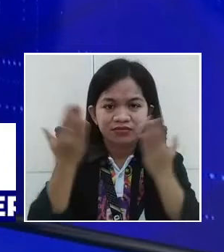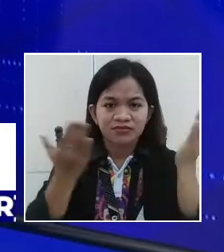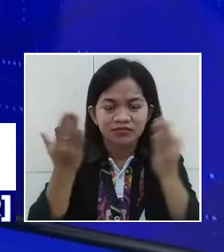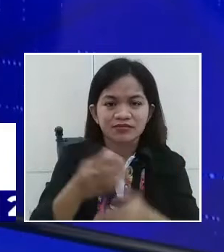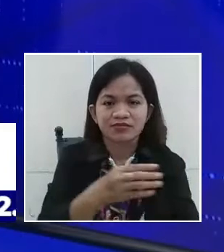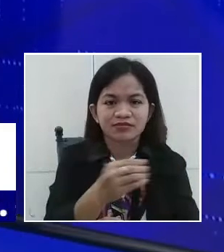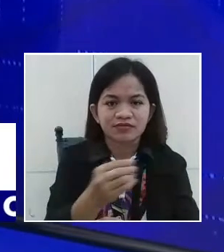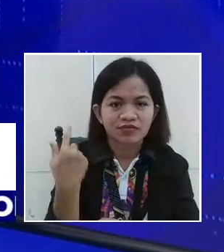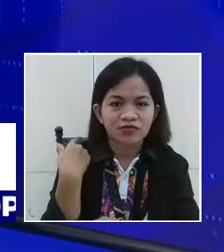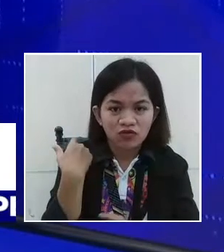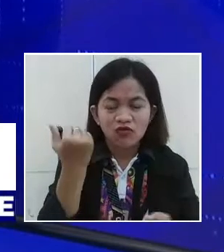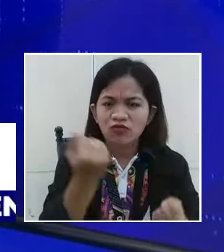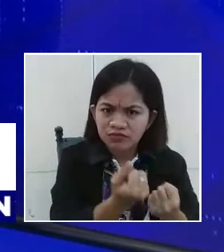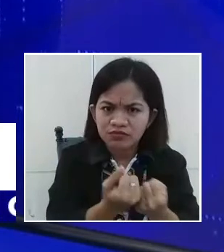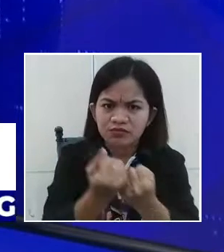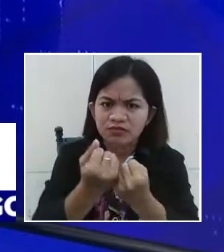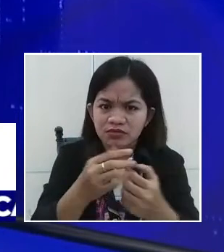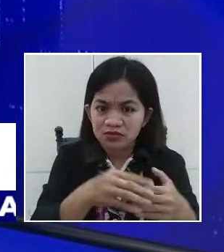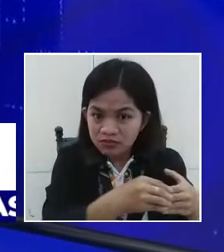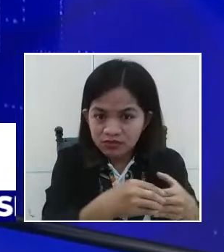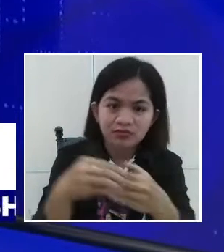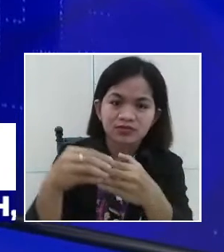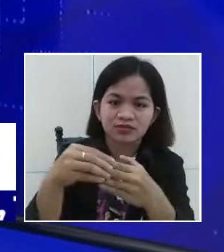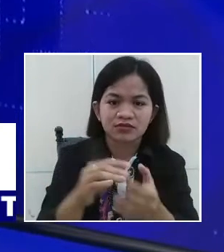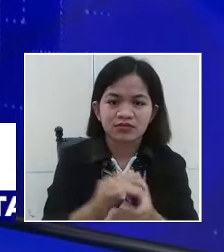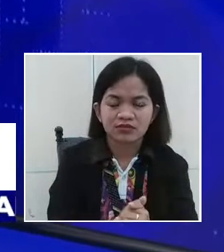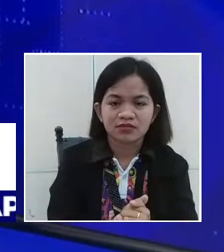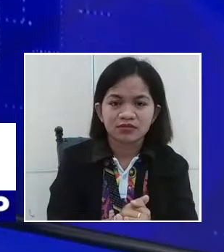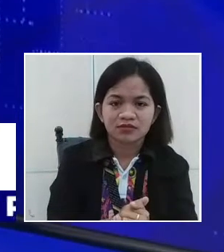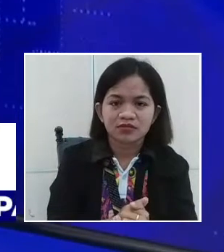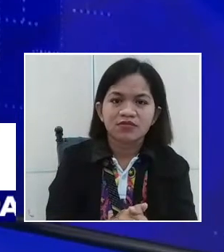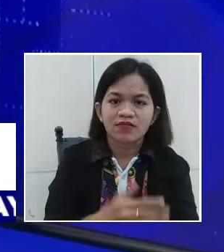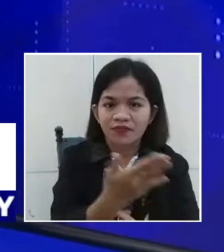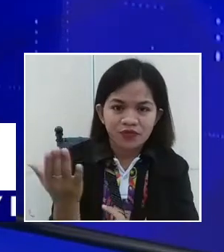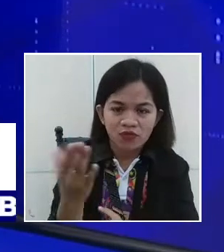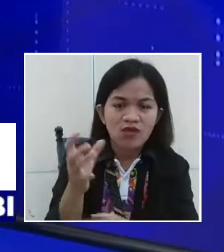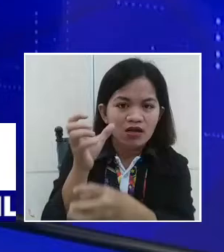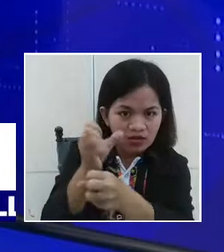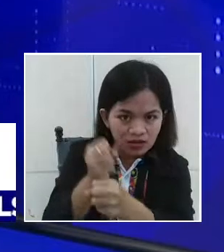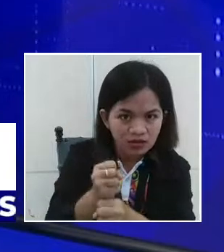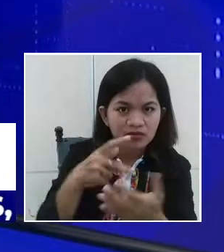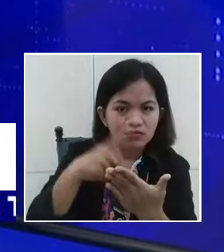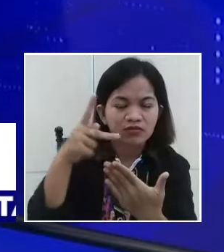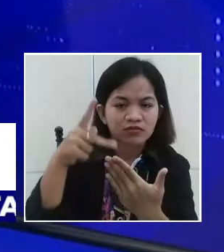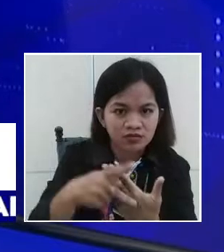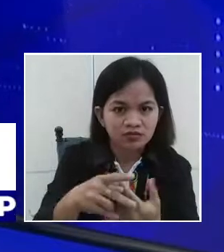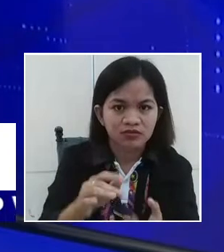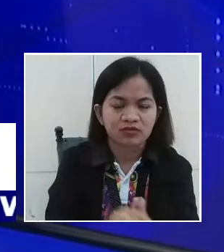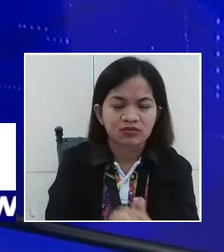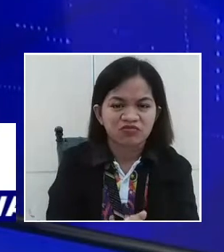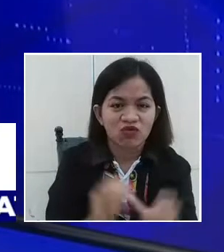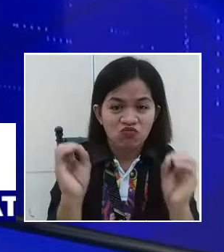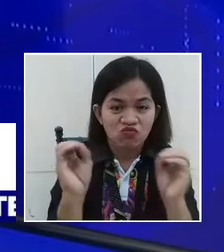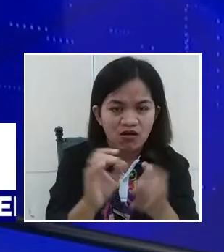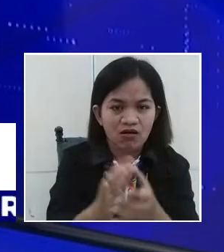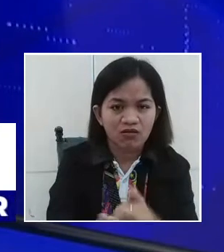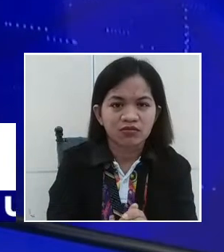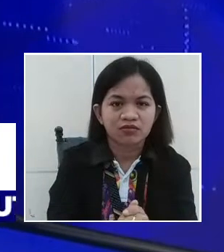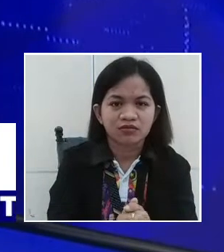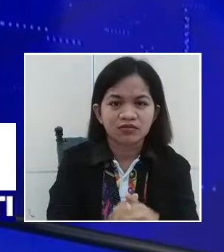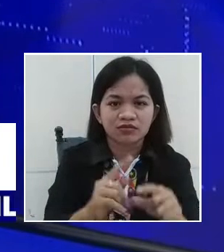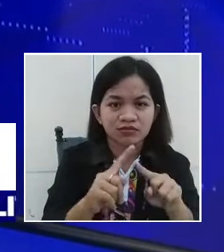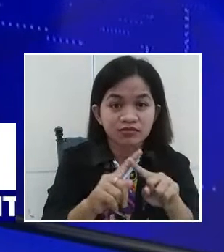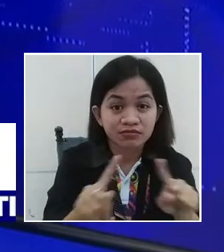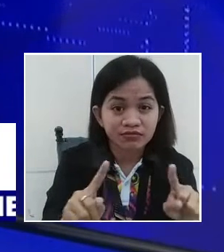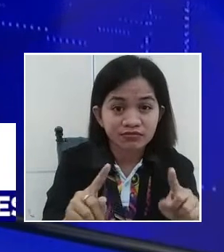na ma-access yung programang yun, yun ho ang wala sa lokal. So isang, ako personally and